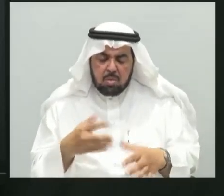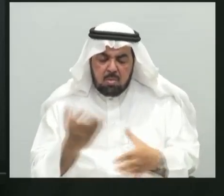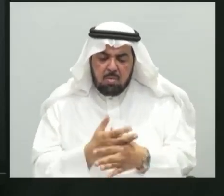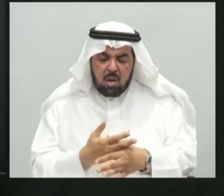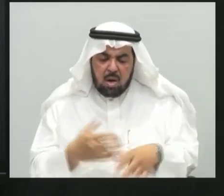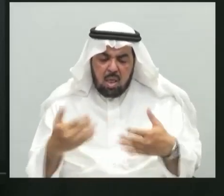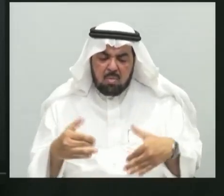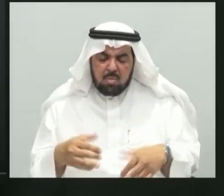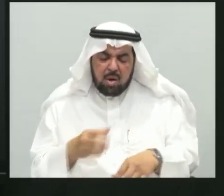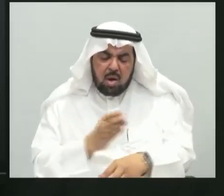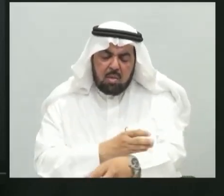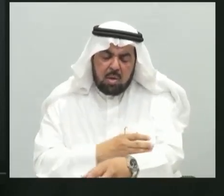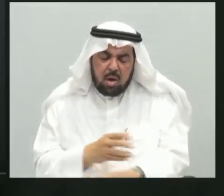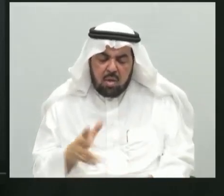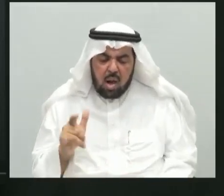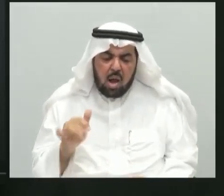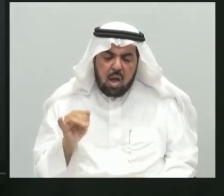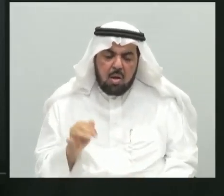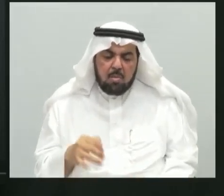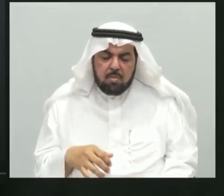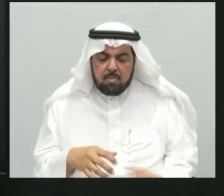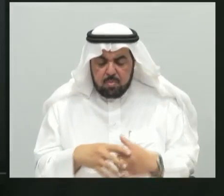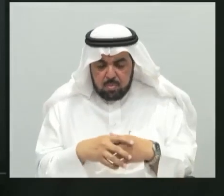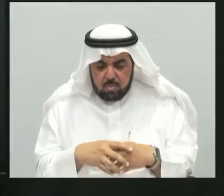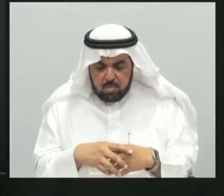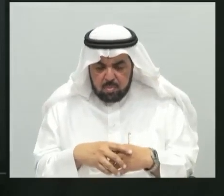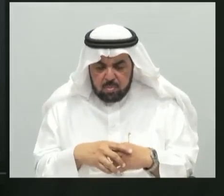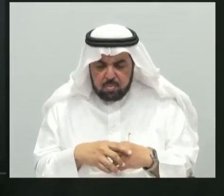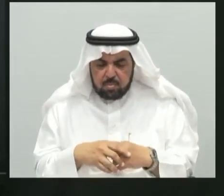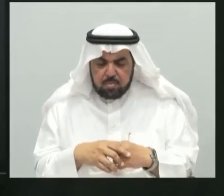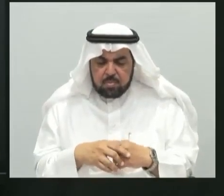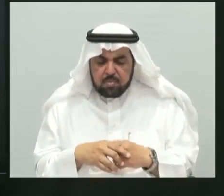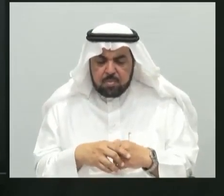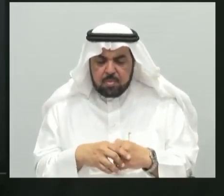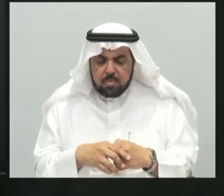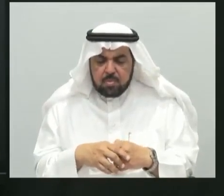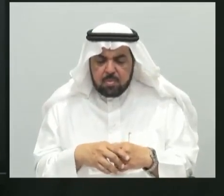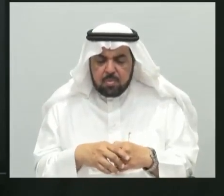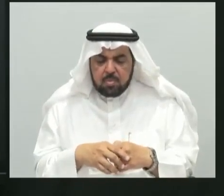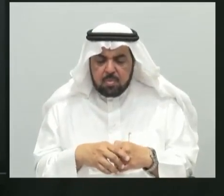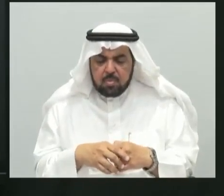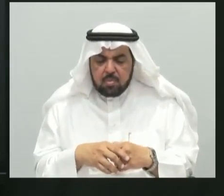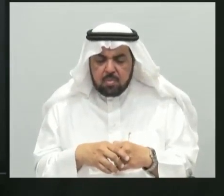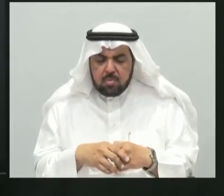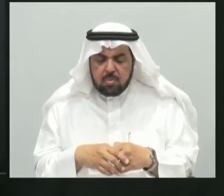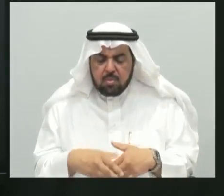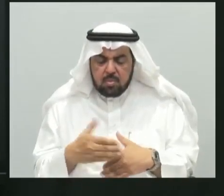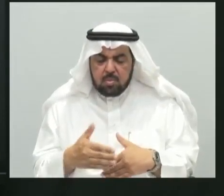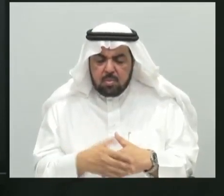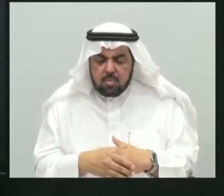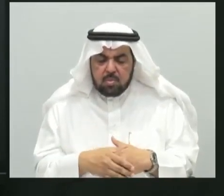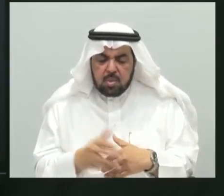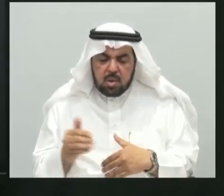فنلاحظ ان القراد هو من يقوم بنقل هذه البكتيريا التي تسبب مرض اللايم بينما